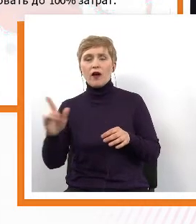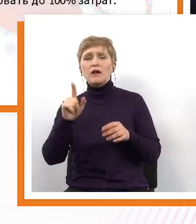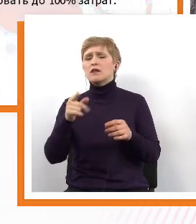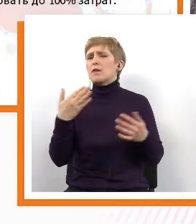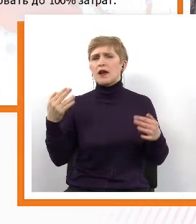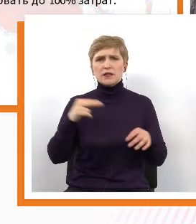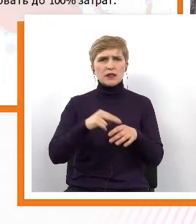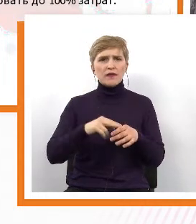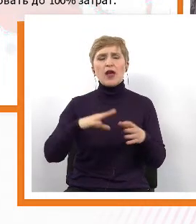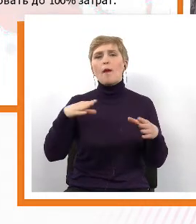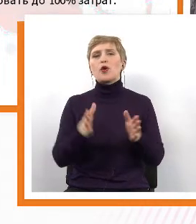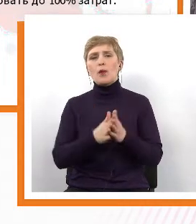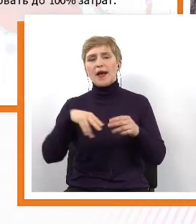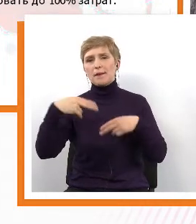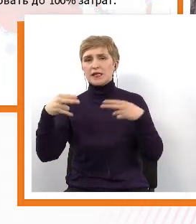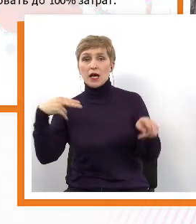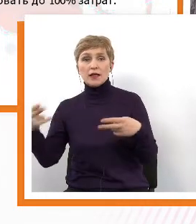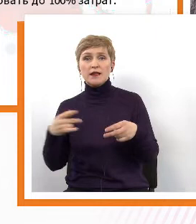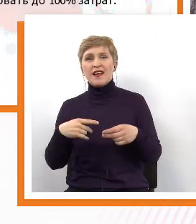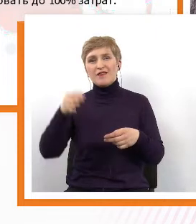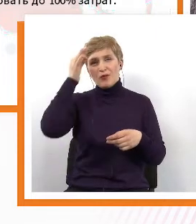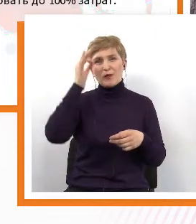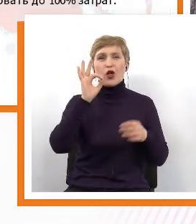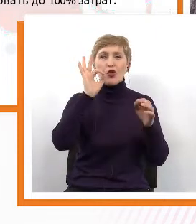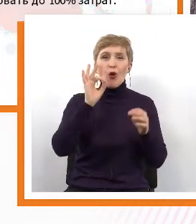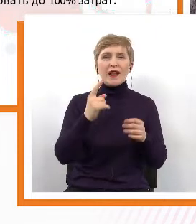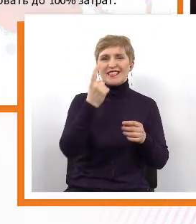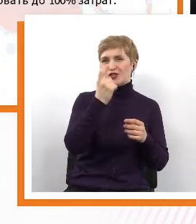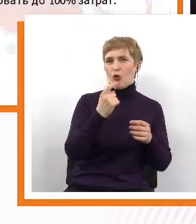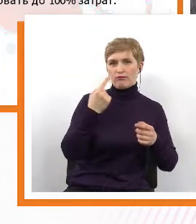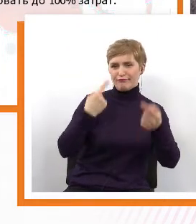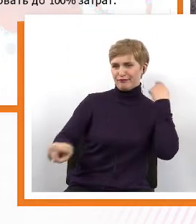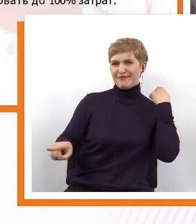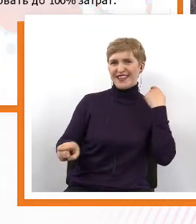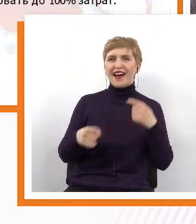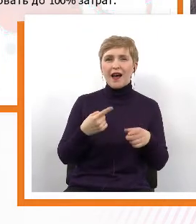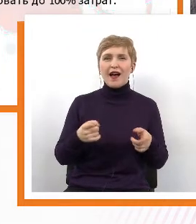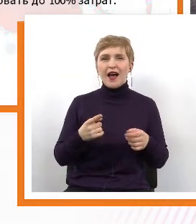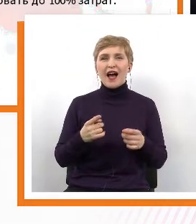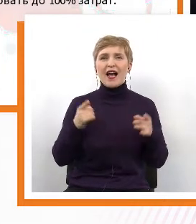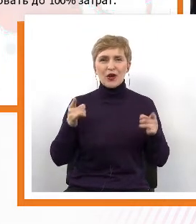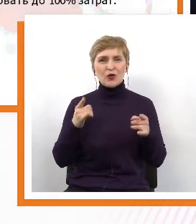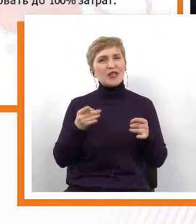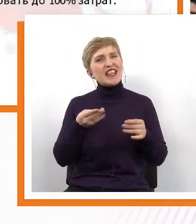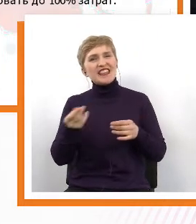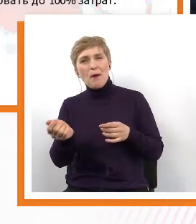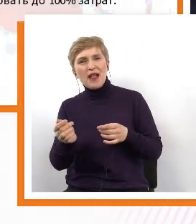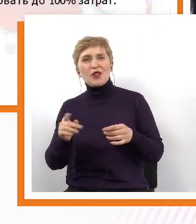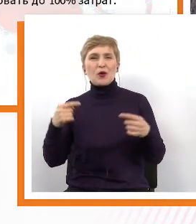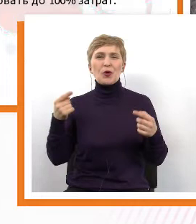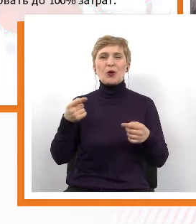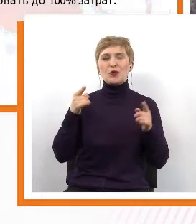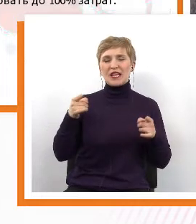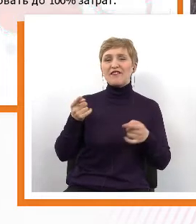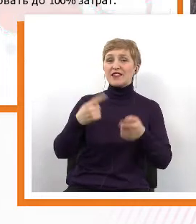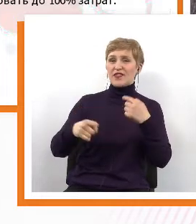объемы компенсаций. Я вот помните, я вам тут привел 0% и 100, это прям очень крутые, да, это крутые недоплаты и крутые возвраты. На